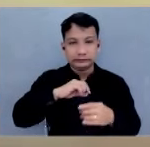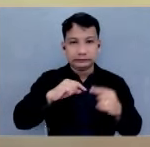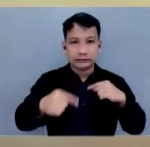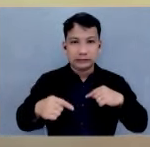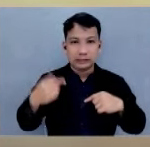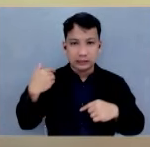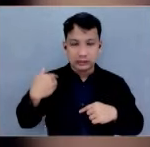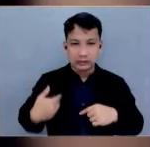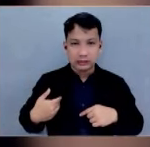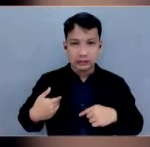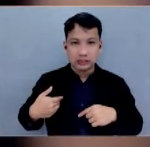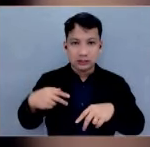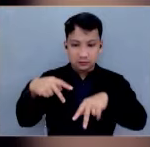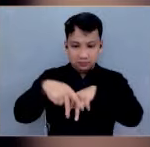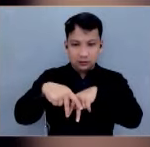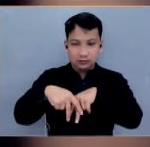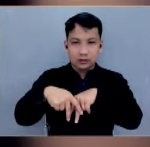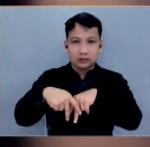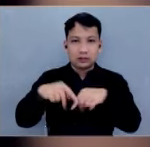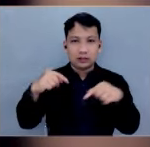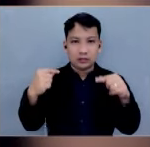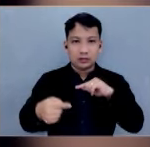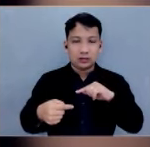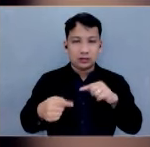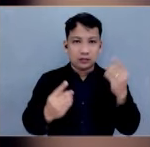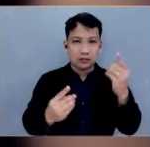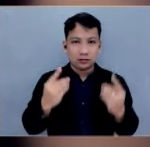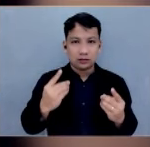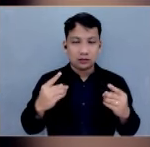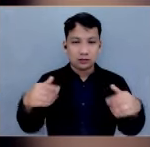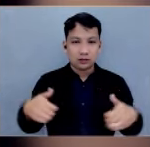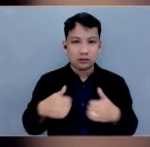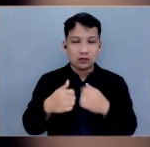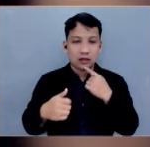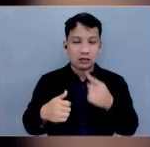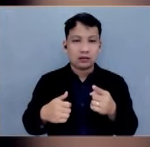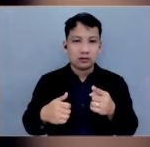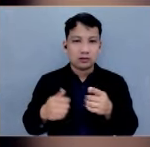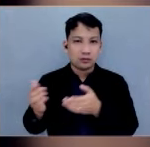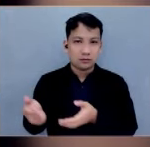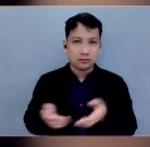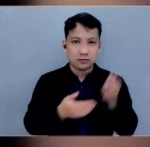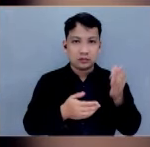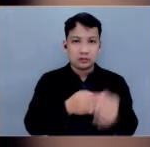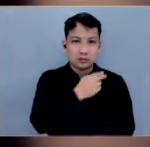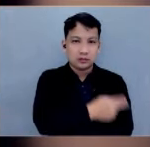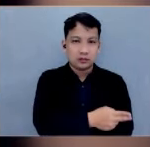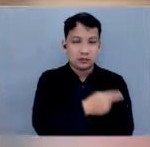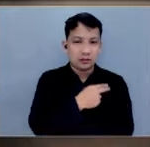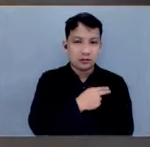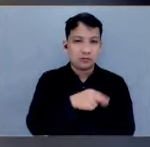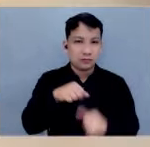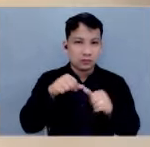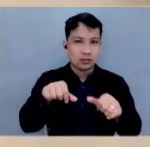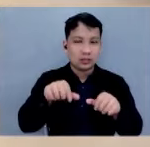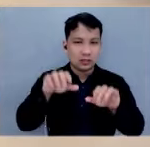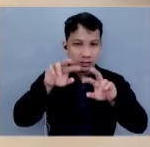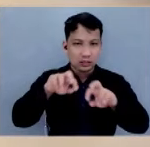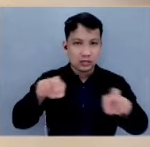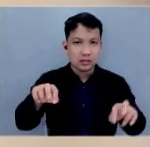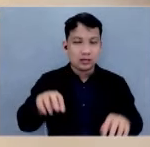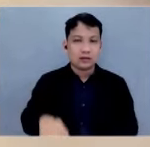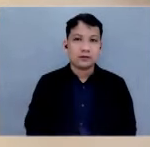kanyang backride. Sugatan din ang driver ng SUV. Agad silang isinugod sa ospital at patuloy pa nagpapagaling. Wala ka